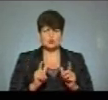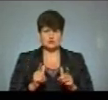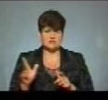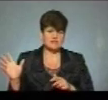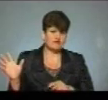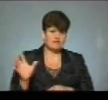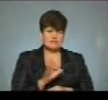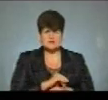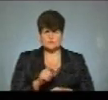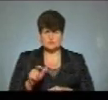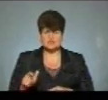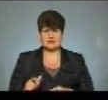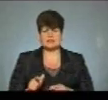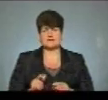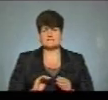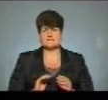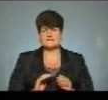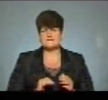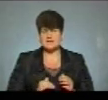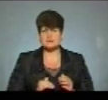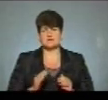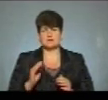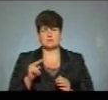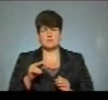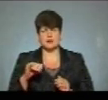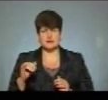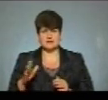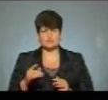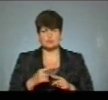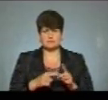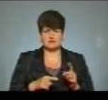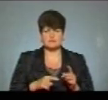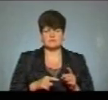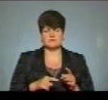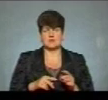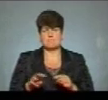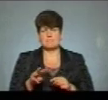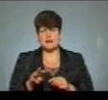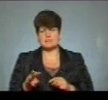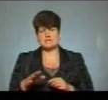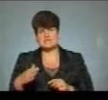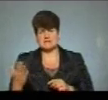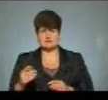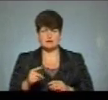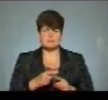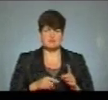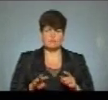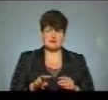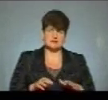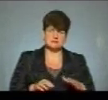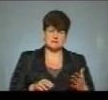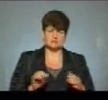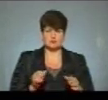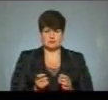цих паїв, і фермерів домовилися про те, щоб десь півметра зліва, півметра взяти, справа взяти для того, щоб можна було